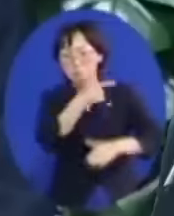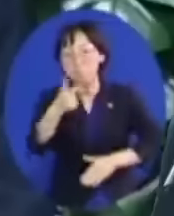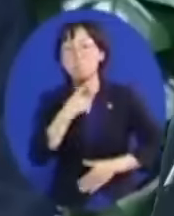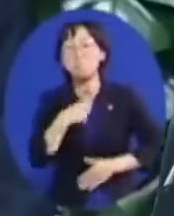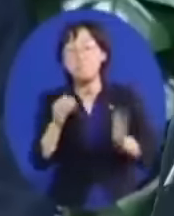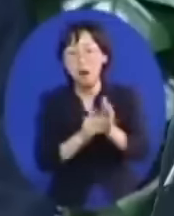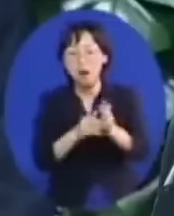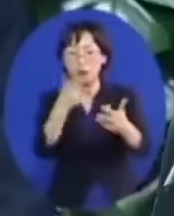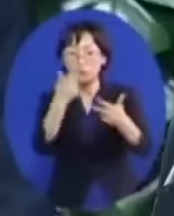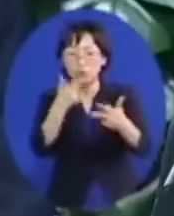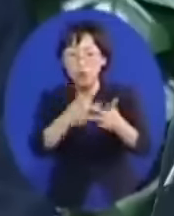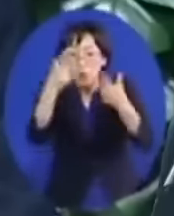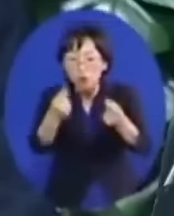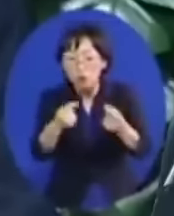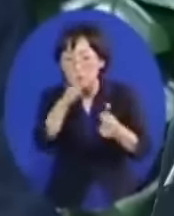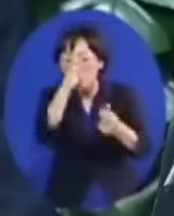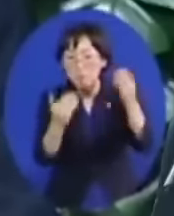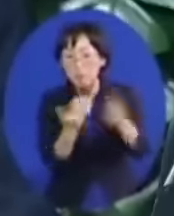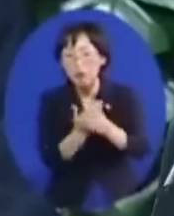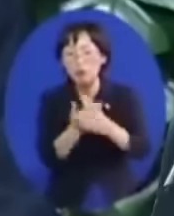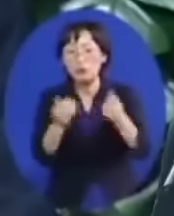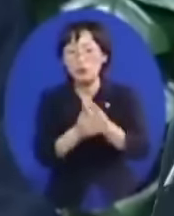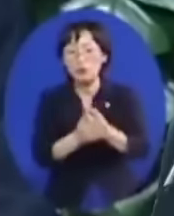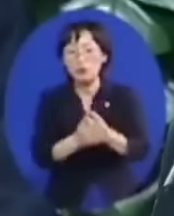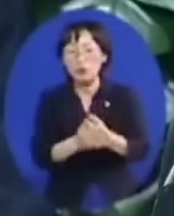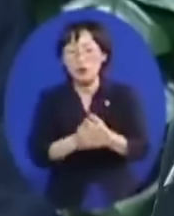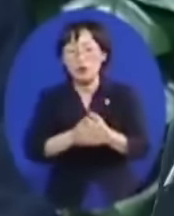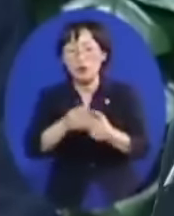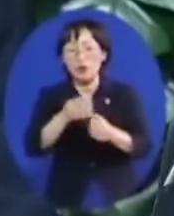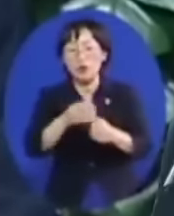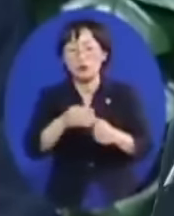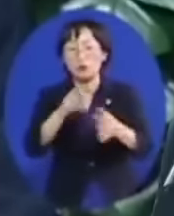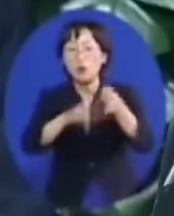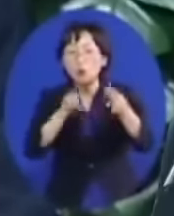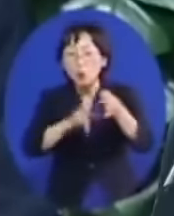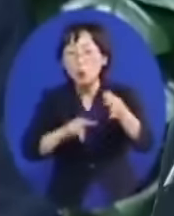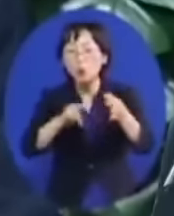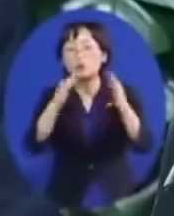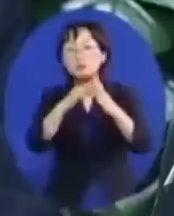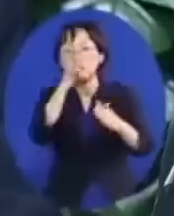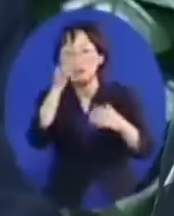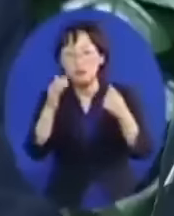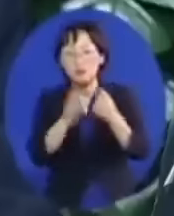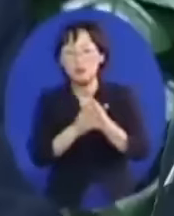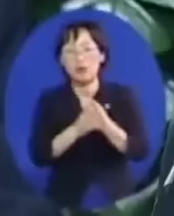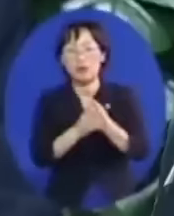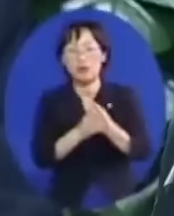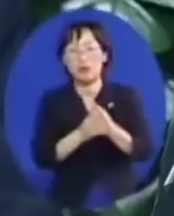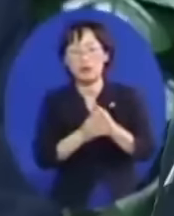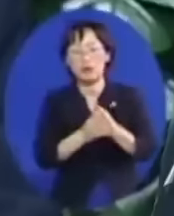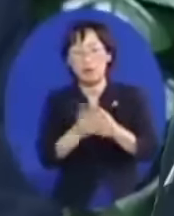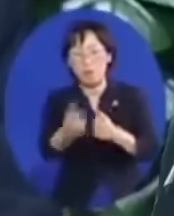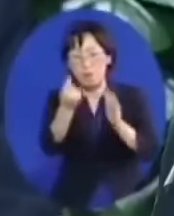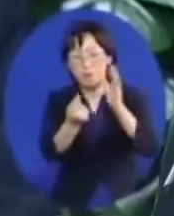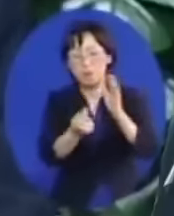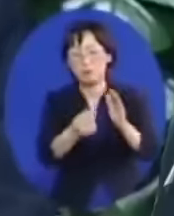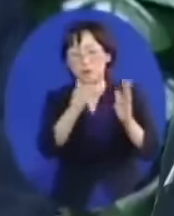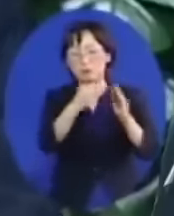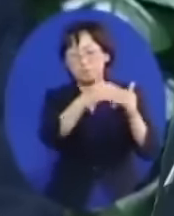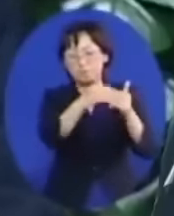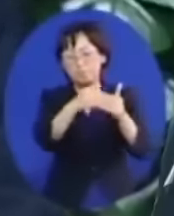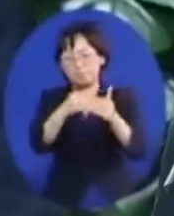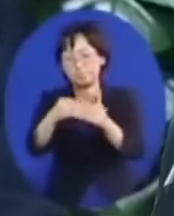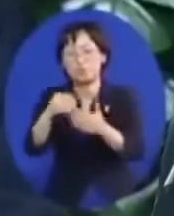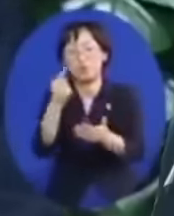쓰러졌습니다. 그런데 누가 자전거를 싣고서 여의도에 우리 집이 있었으니까 여의도에 집에 데리고 왔습니다.